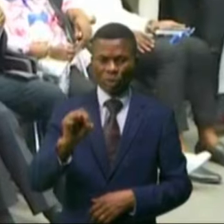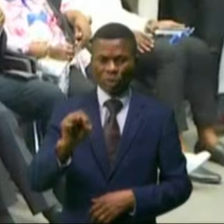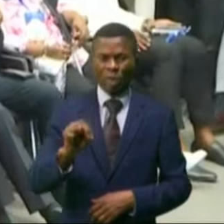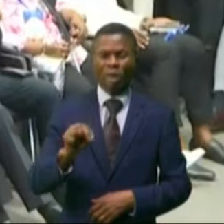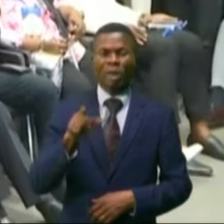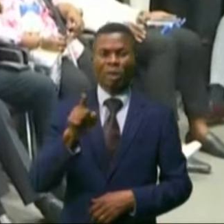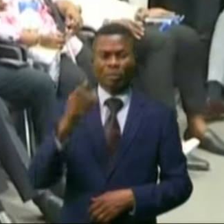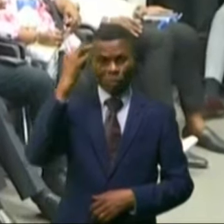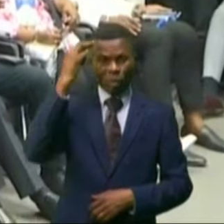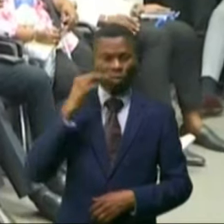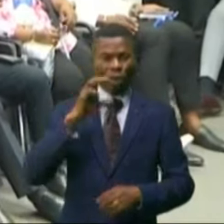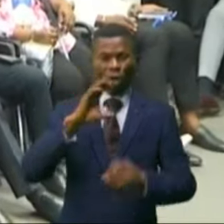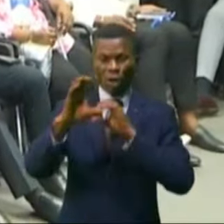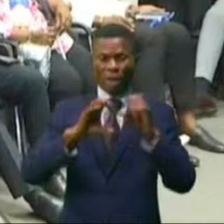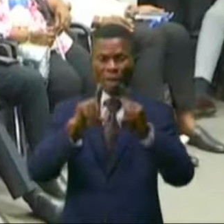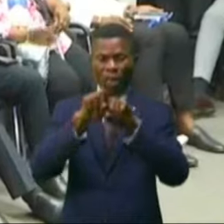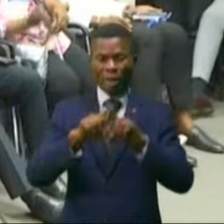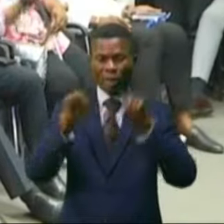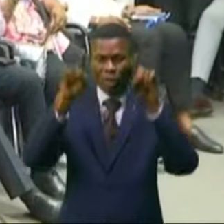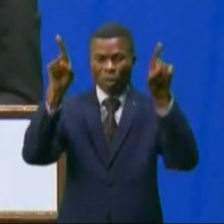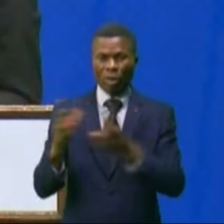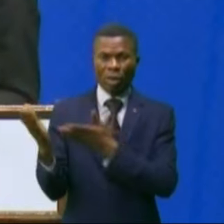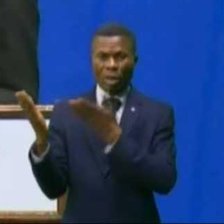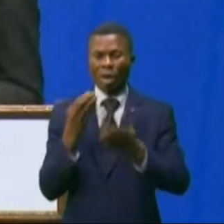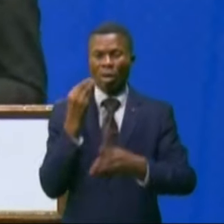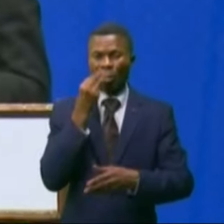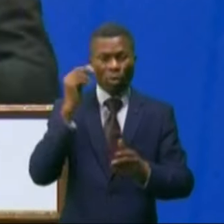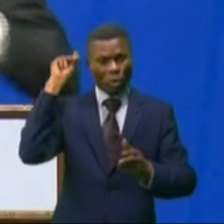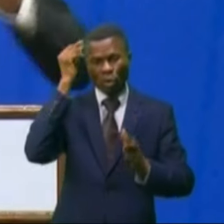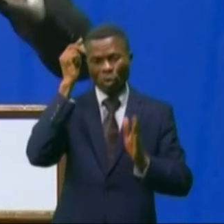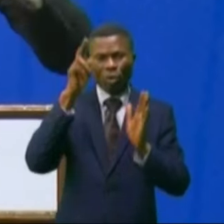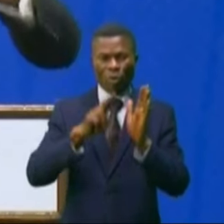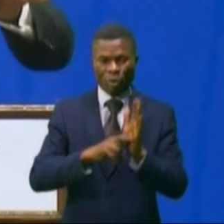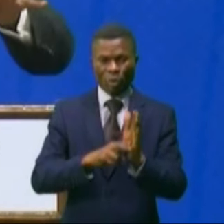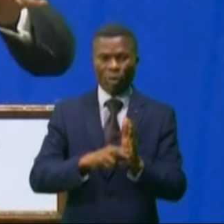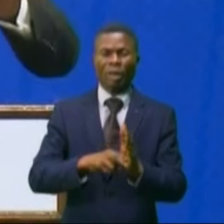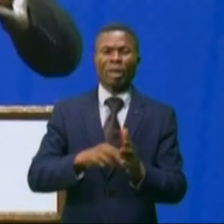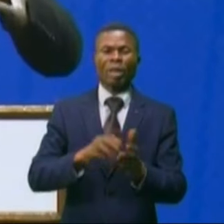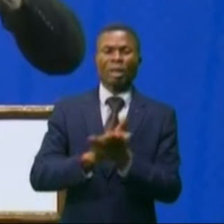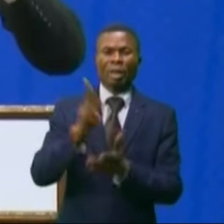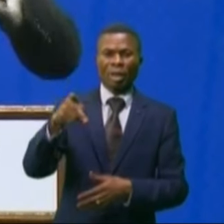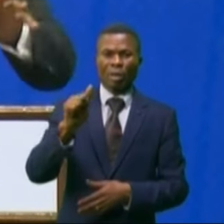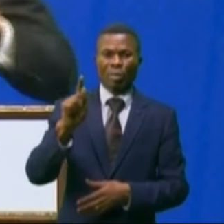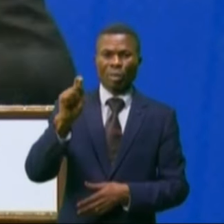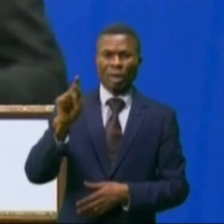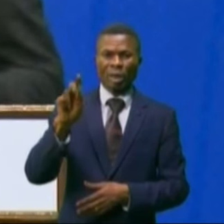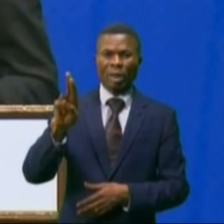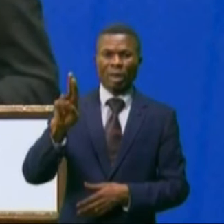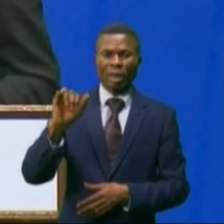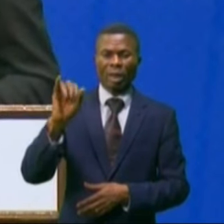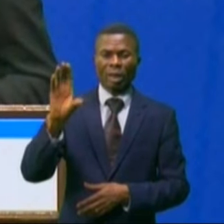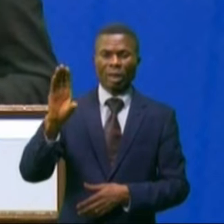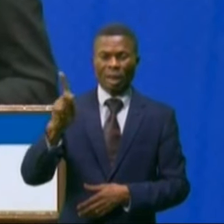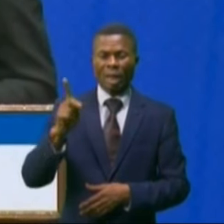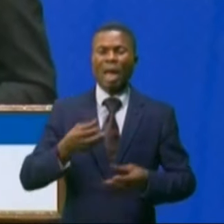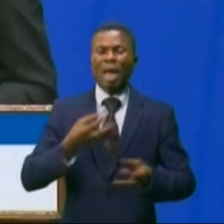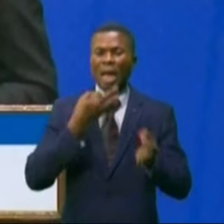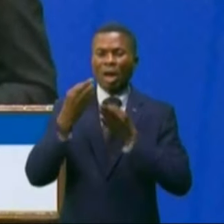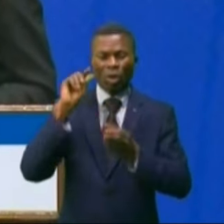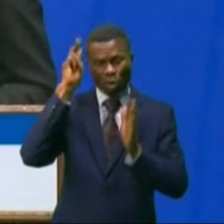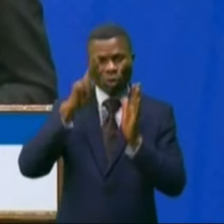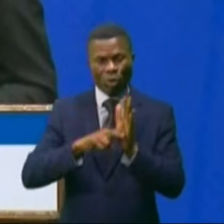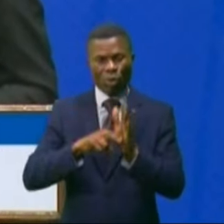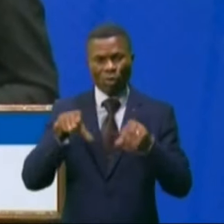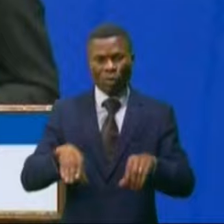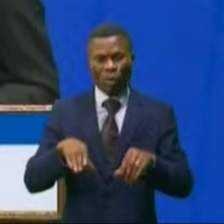le ministre de la Communication et Médias, porte-parole du gouvernement, Patrick Muyaya Katembwe, a indiqué que le gouvernement de la RDC est là